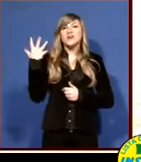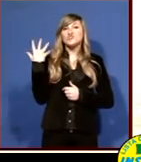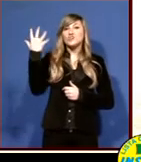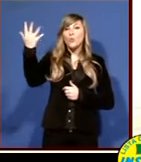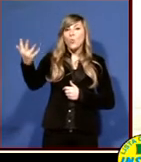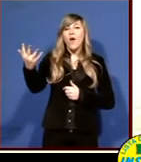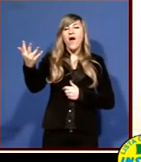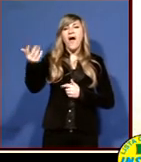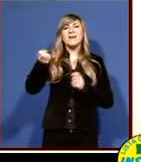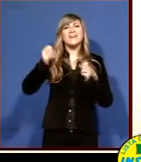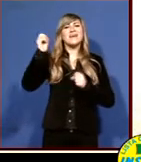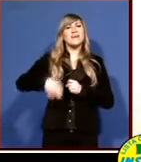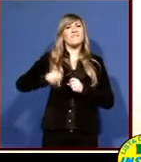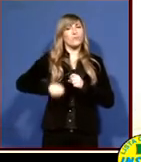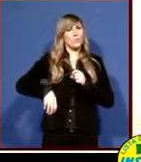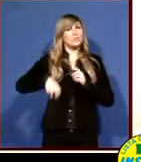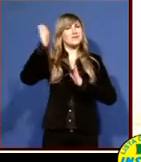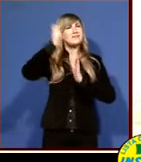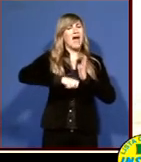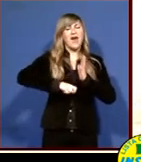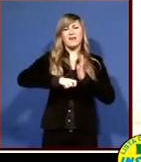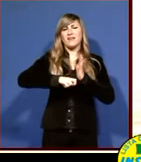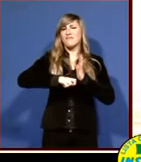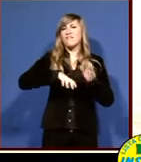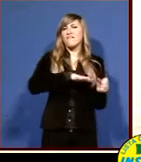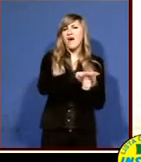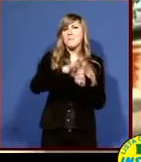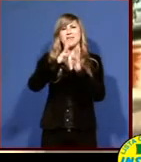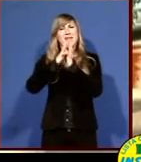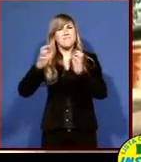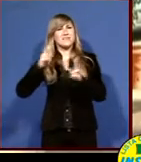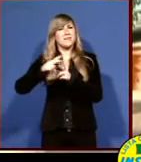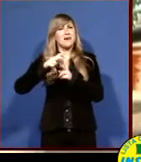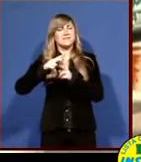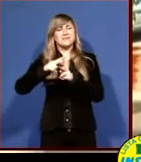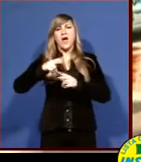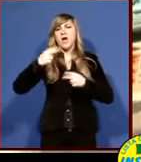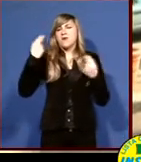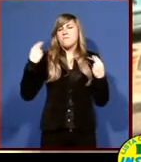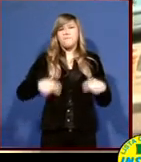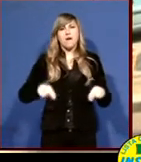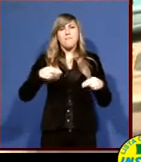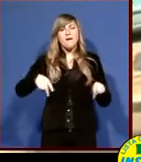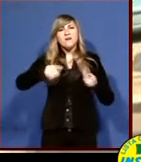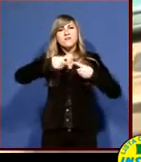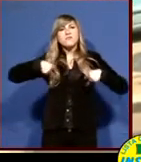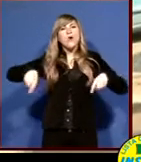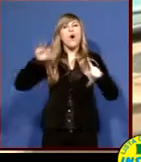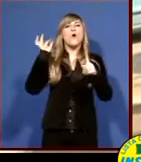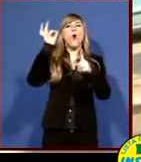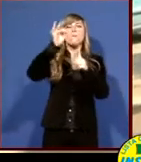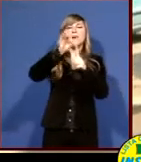rifiuti è aumentata a livelli insostenibili per le famiglie e le imprese mazzaresi. Il nostro obiettivo è quello di raggiungere